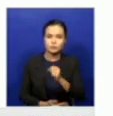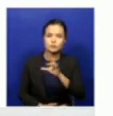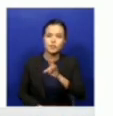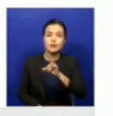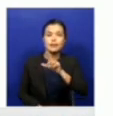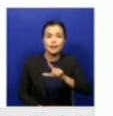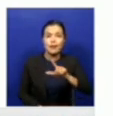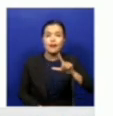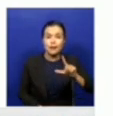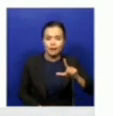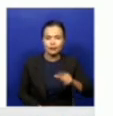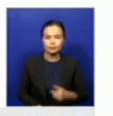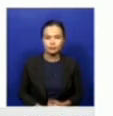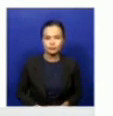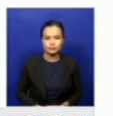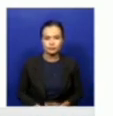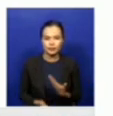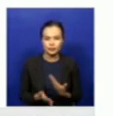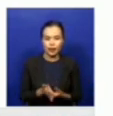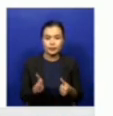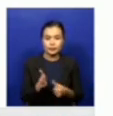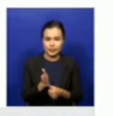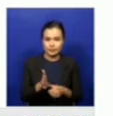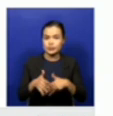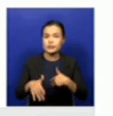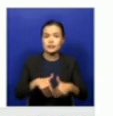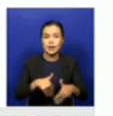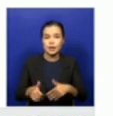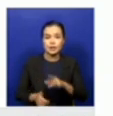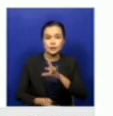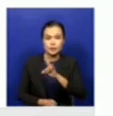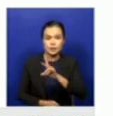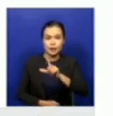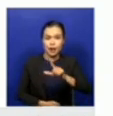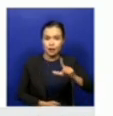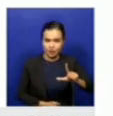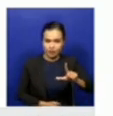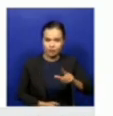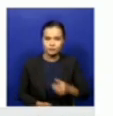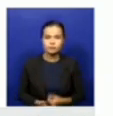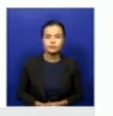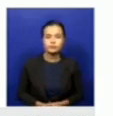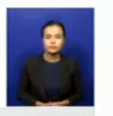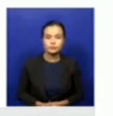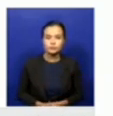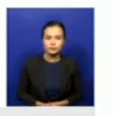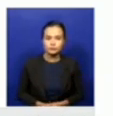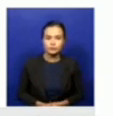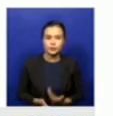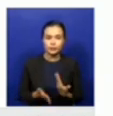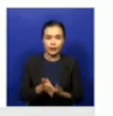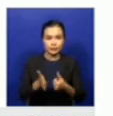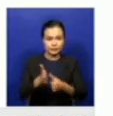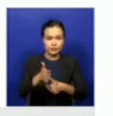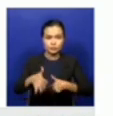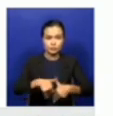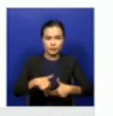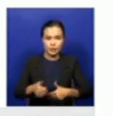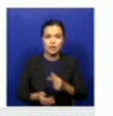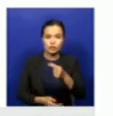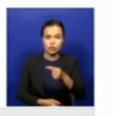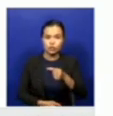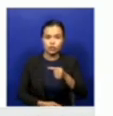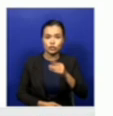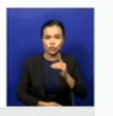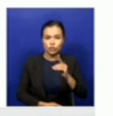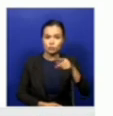เศษยอดหนี้สาธารณะอยู่ที่7ล้านล้านบาทเศษนะครับโดยมีอัตราหนี้สาธารณะต่อ GDP ยังดู